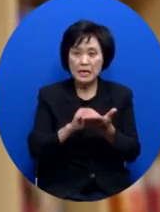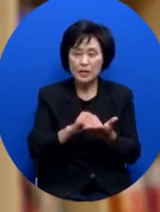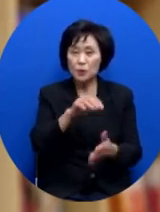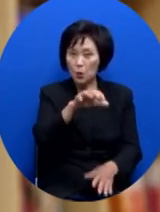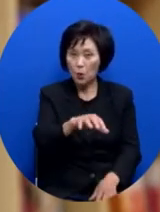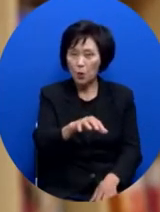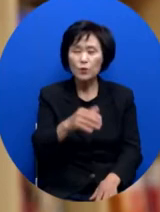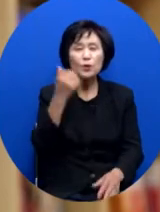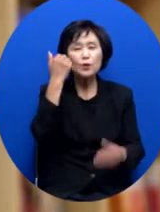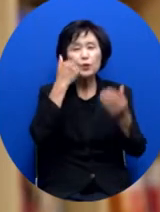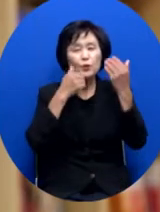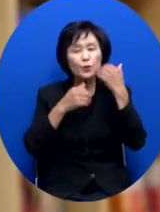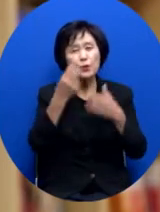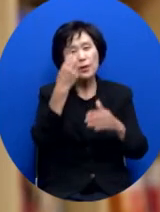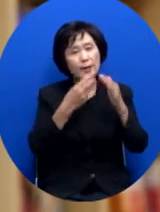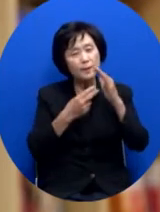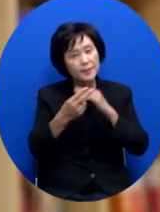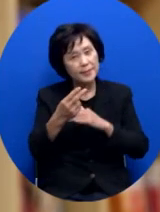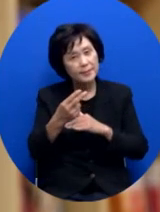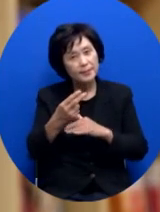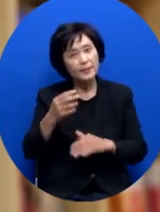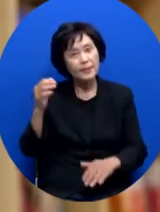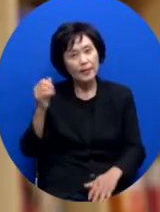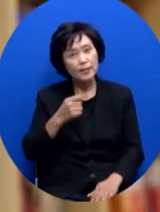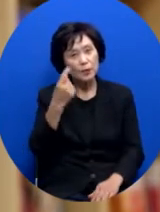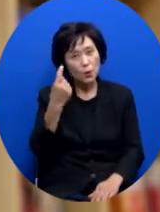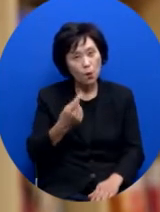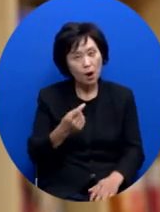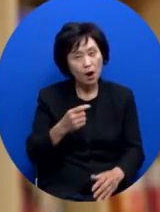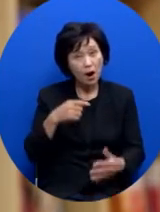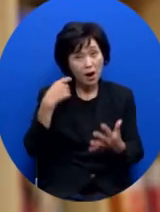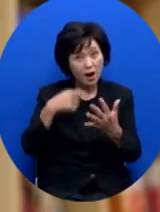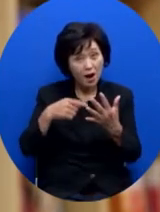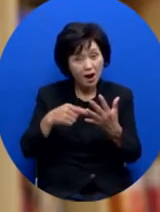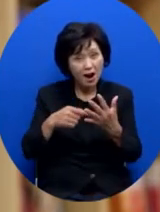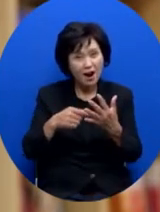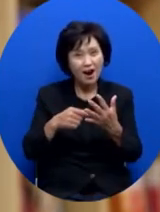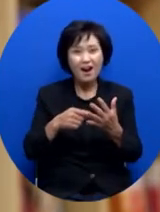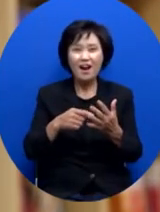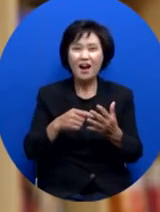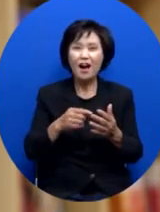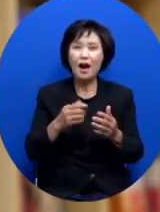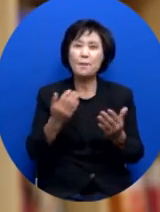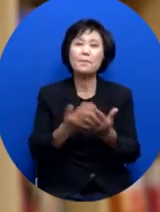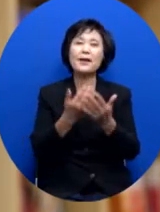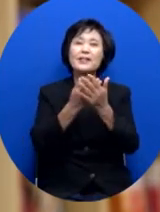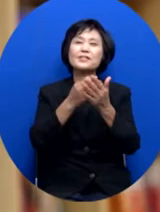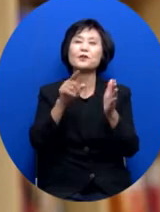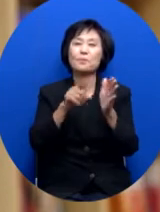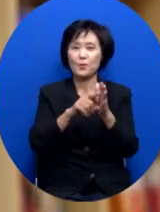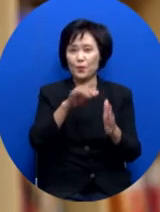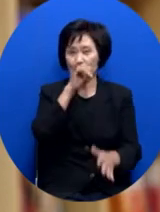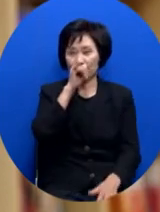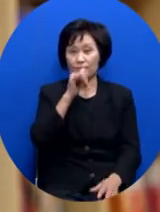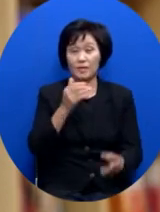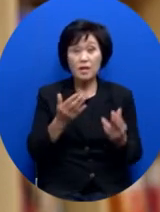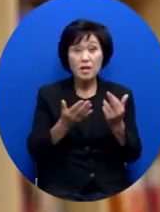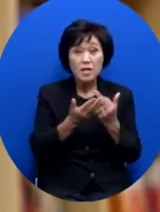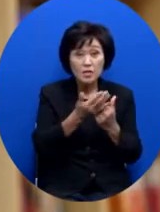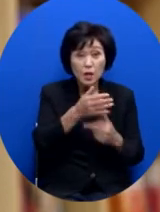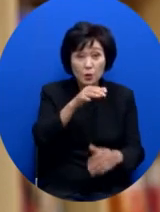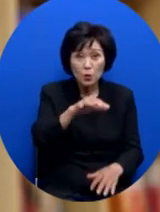비전과 메세지가 된다고 저는 믿고 있습니다 많은 사람 델라 겁니다 어 제주도 땅 이 복음 만났다는 사실을